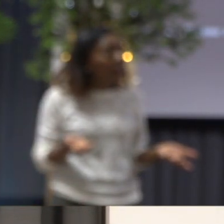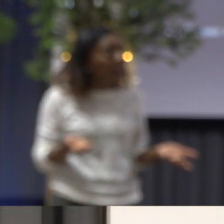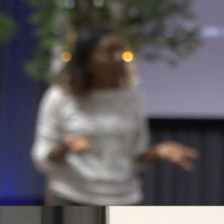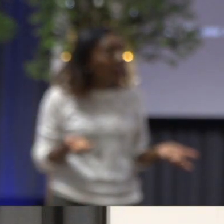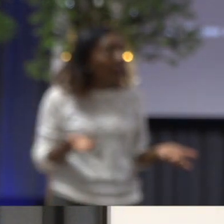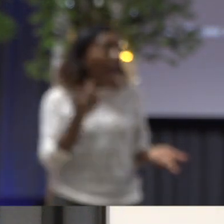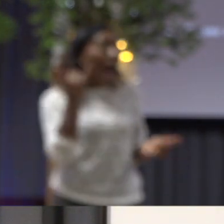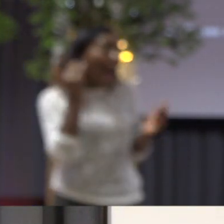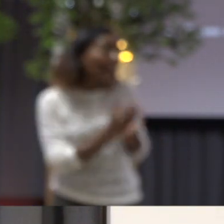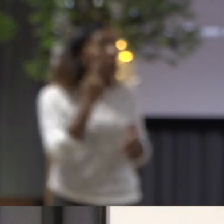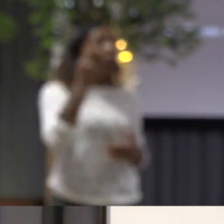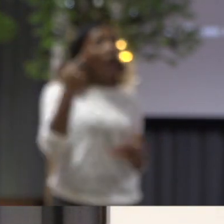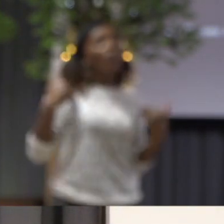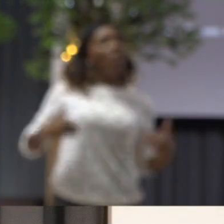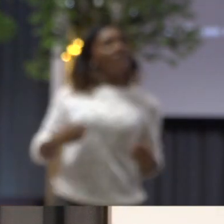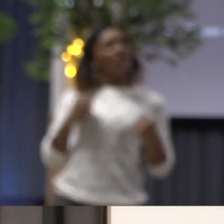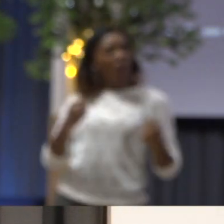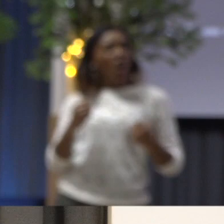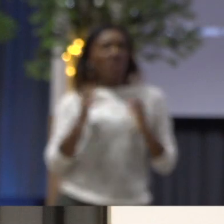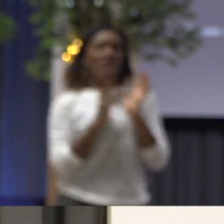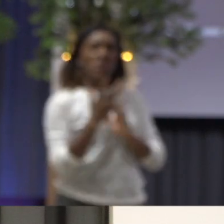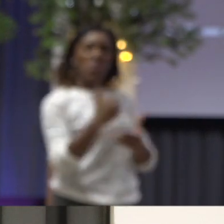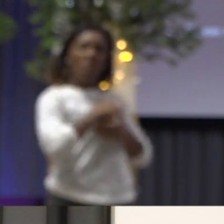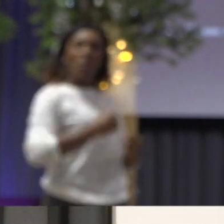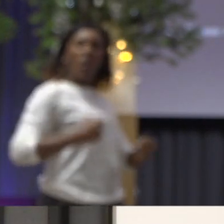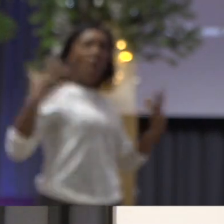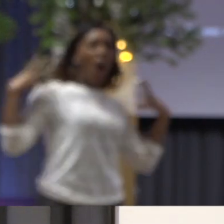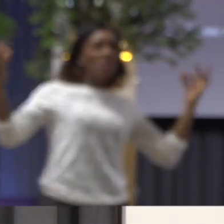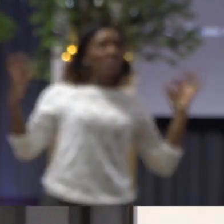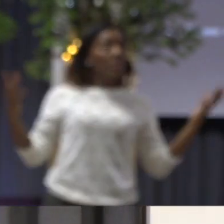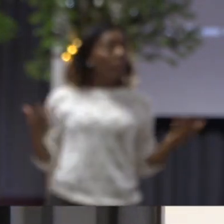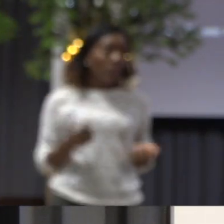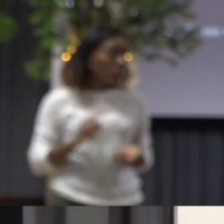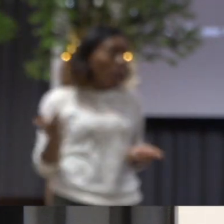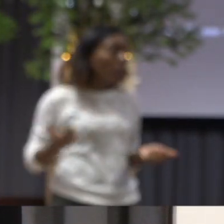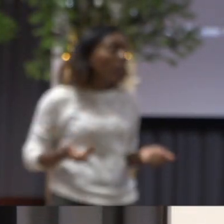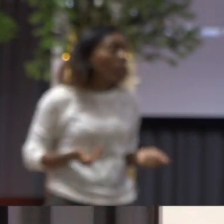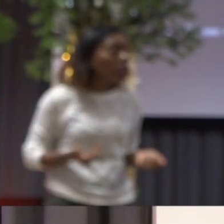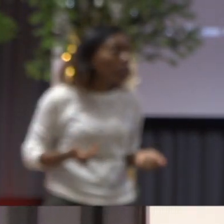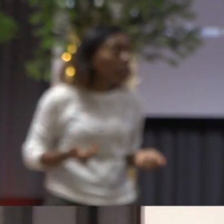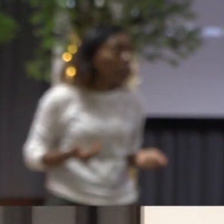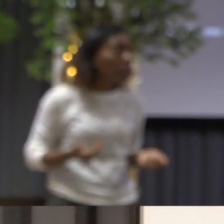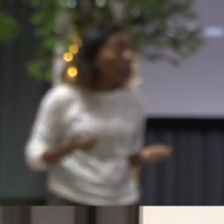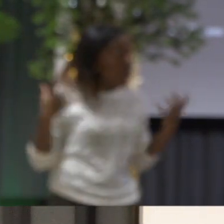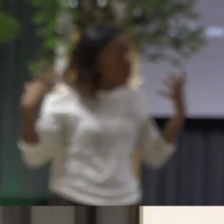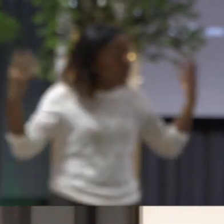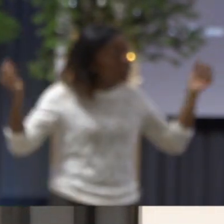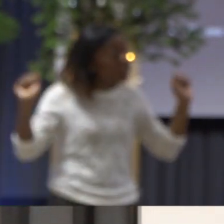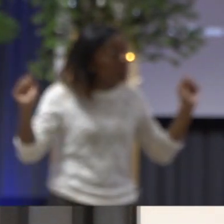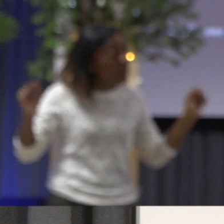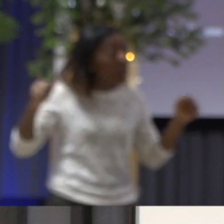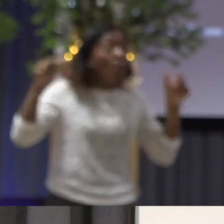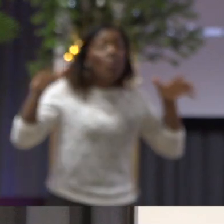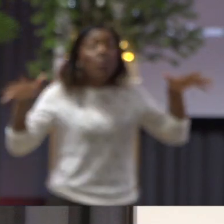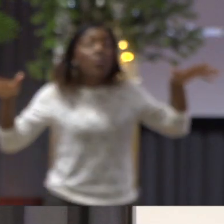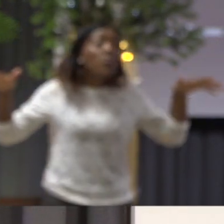Ne te prends pas pour un ange. Hein? Vous savez, l'ange peut survoler des pays. Hein? C'est un esprit.